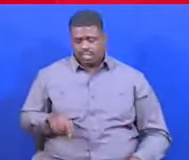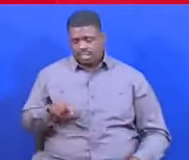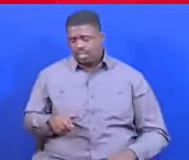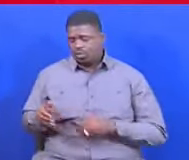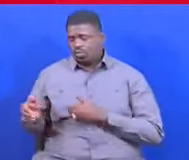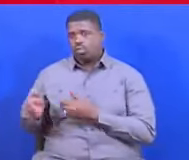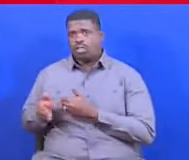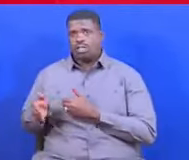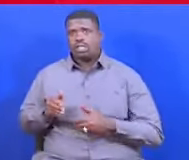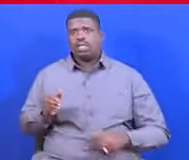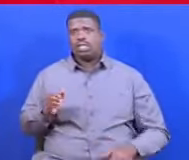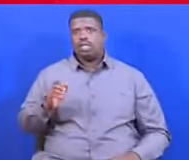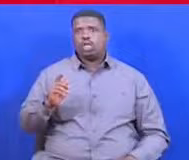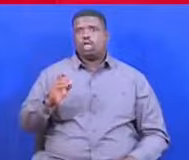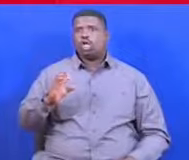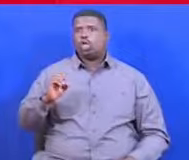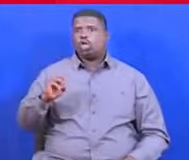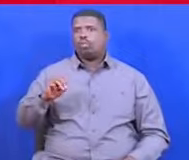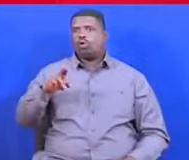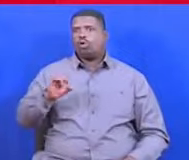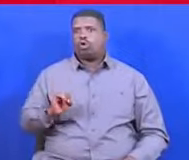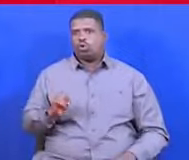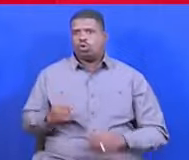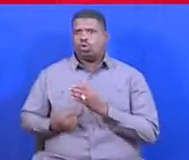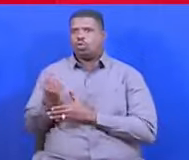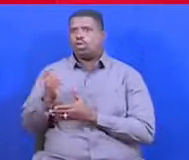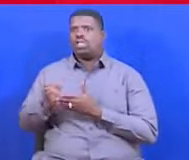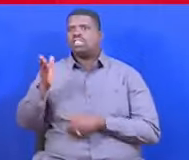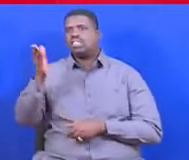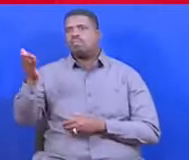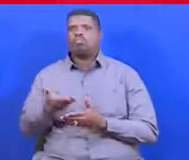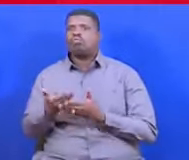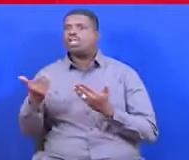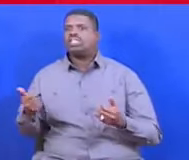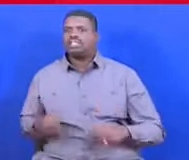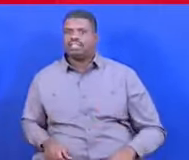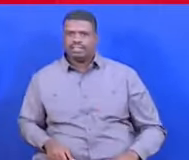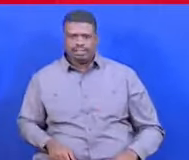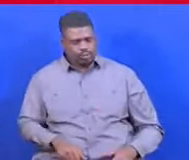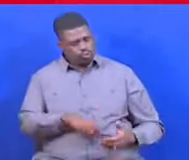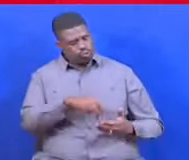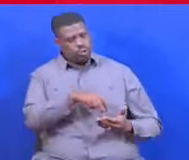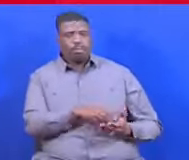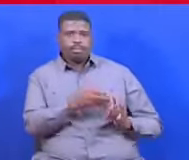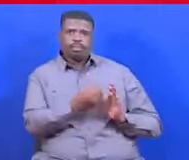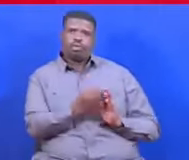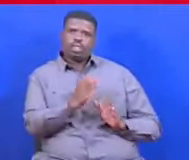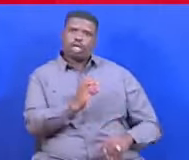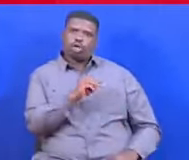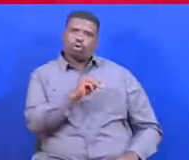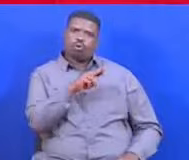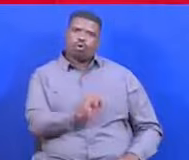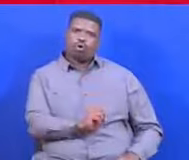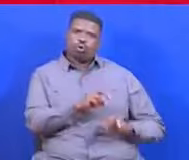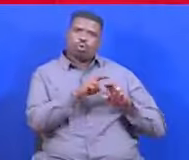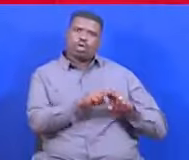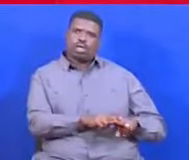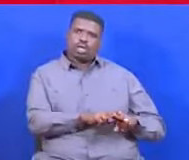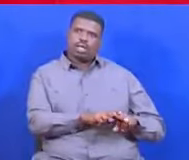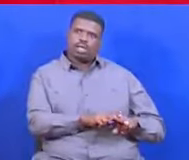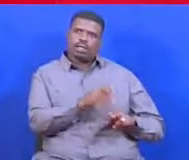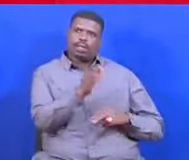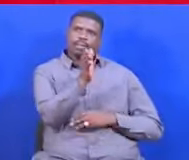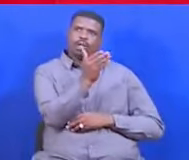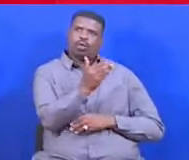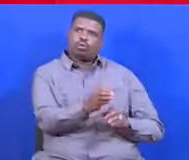na Komoro. Mzigo wa Komoro unatoka Dar es Salaam. Kwa nini? Tusisimame na Komoro wakakaa ubalo, tuna